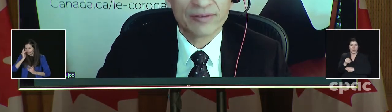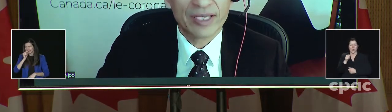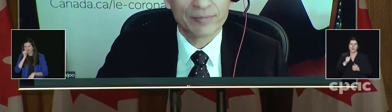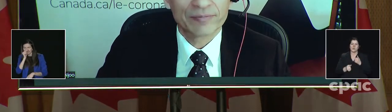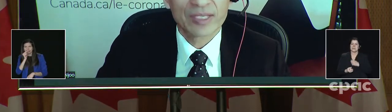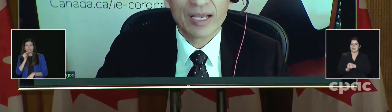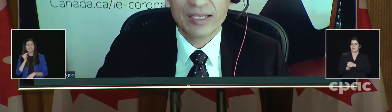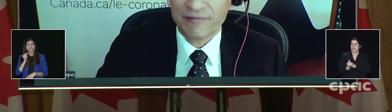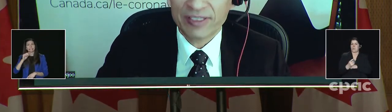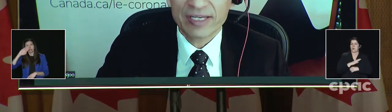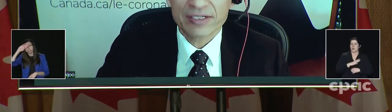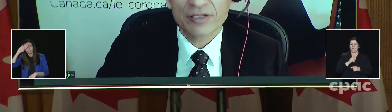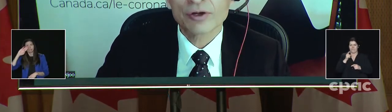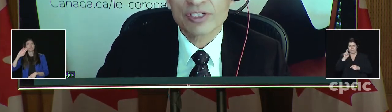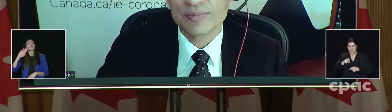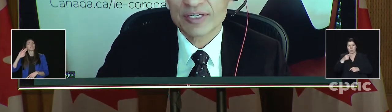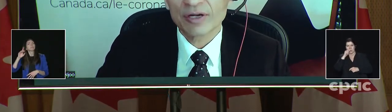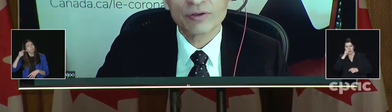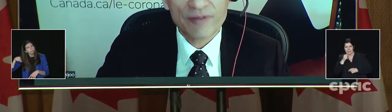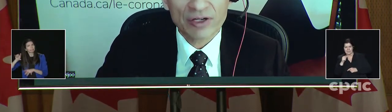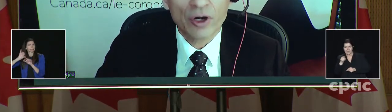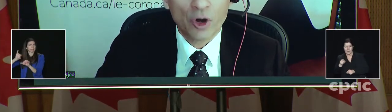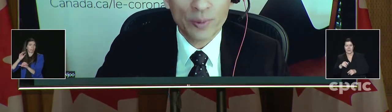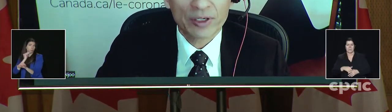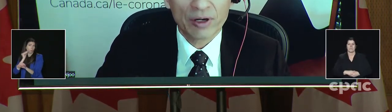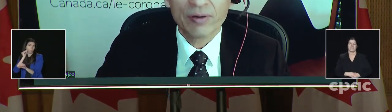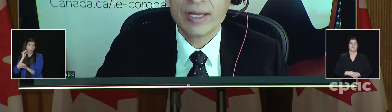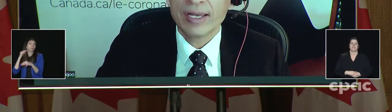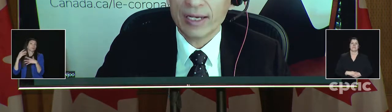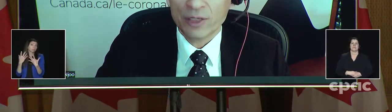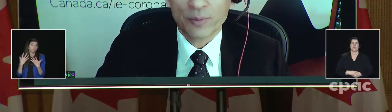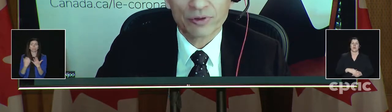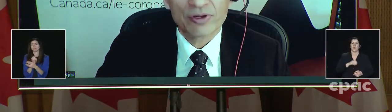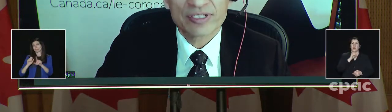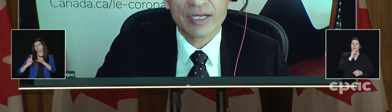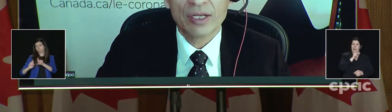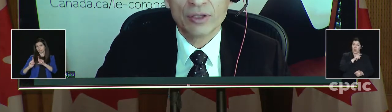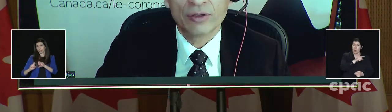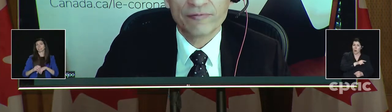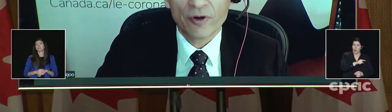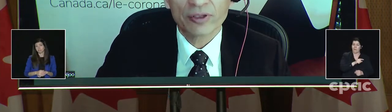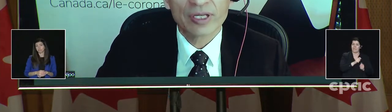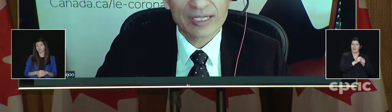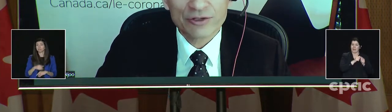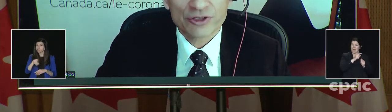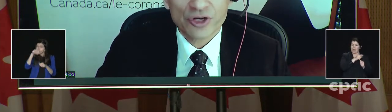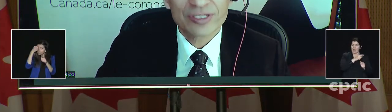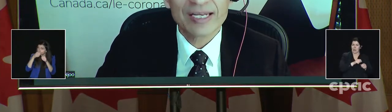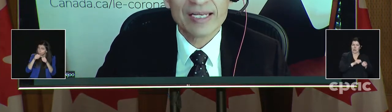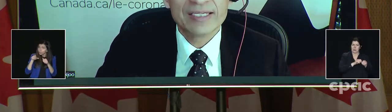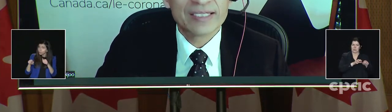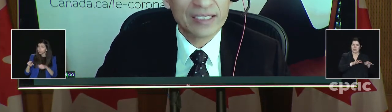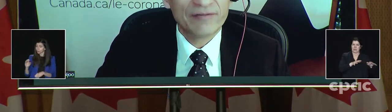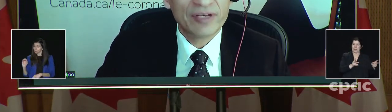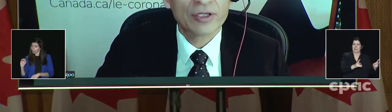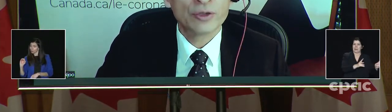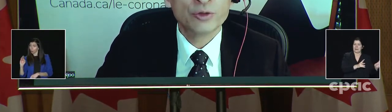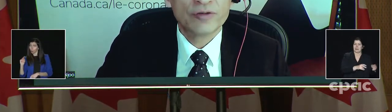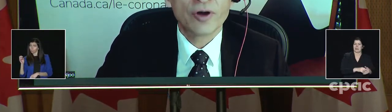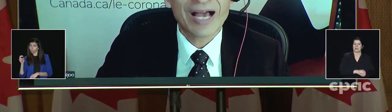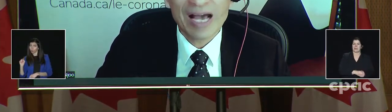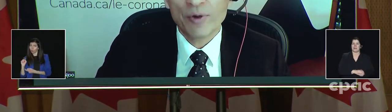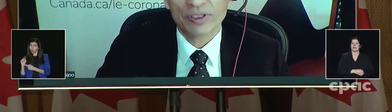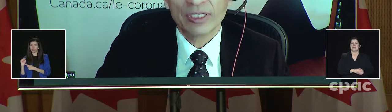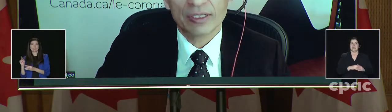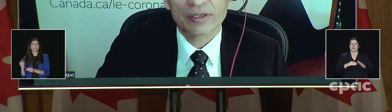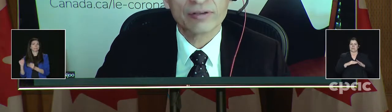recommandés. La vitesse de transmission du variant Omicron et le potentiel d'une forte résurgence signifie que nous